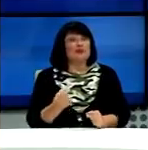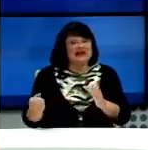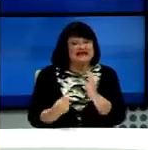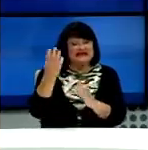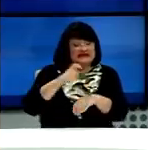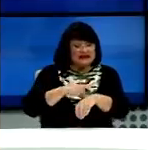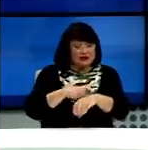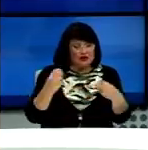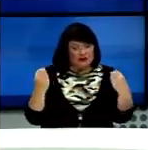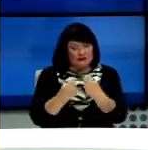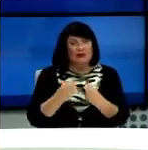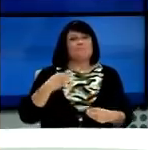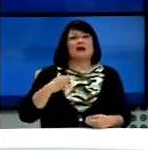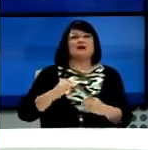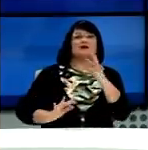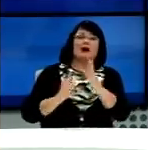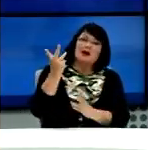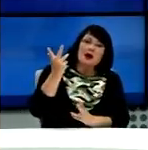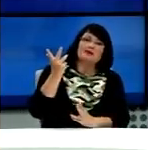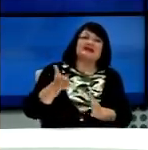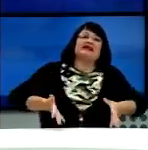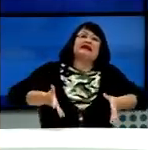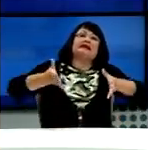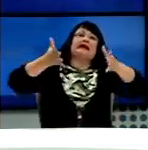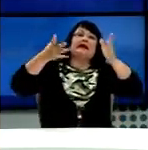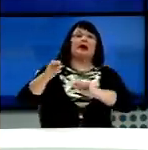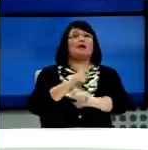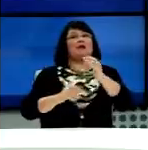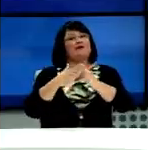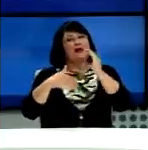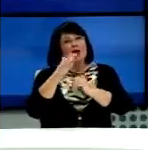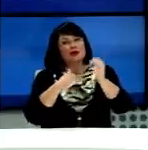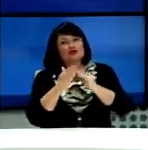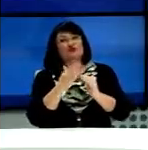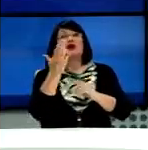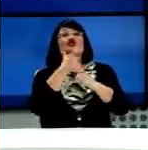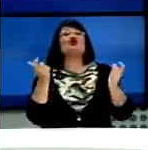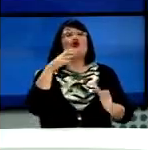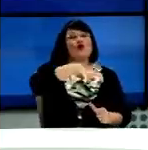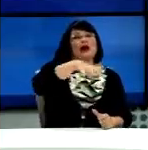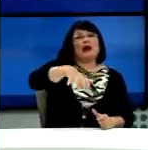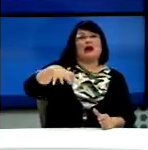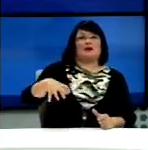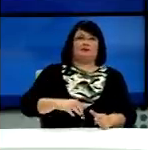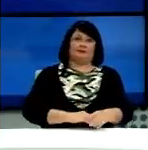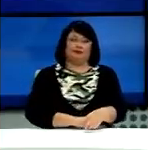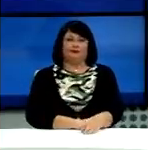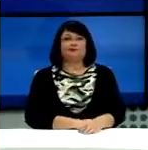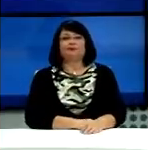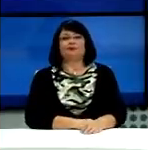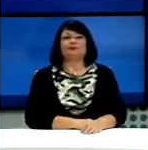σύγχρονες και συμβατές με την πράσινη ανάπτυξη. Να φτιάξουμε λοιπόν κτίρια σε αυτή την κατεύθυνση και να βάλουμε σχολικές μονάδες